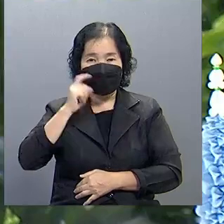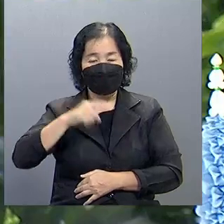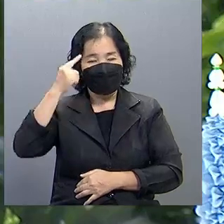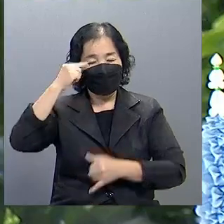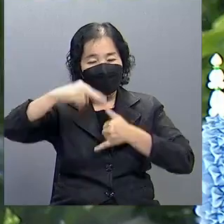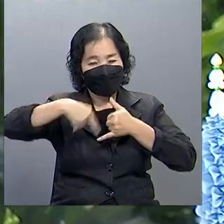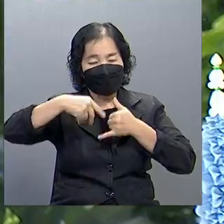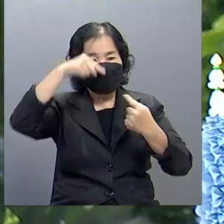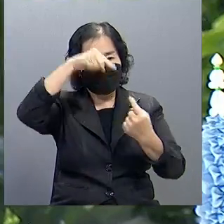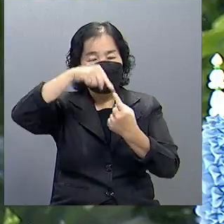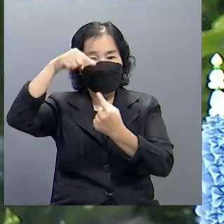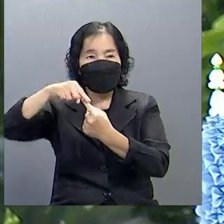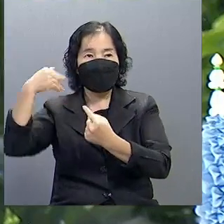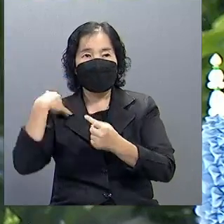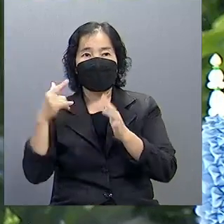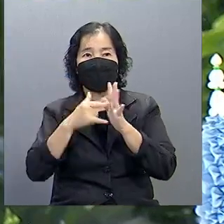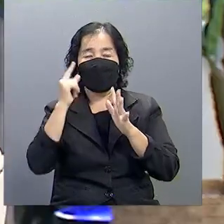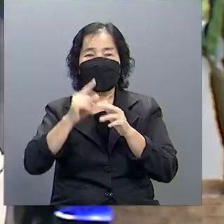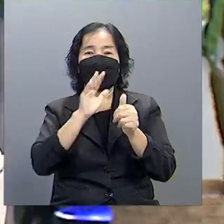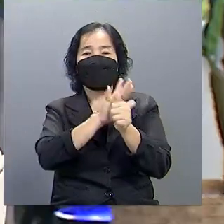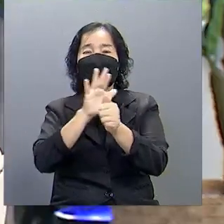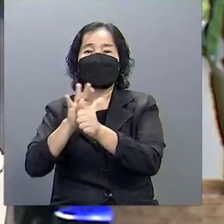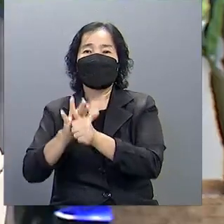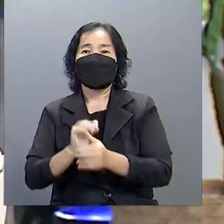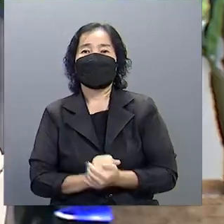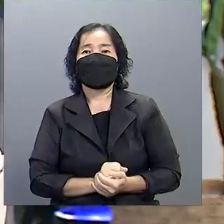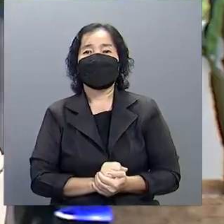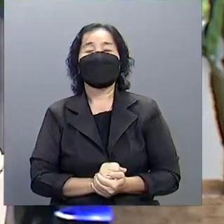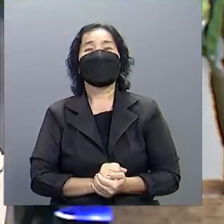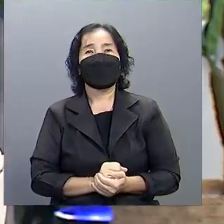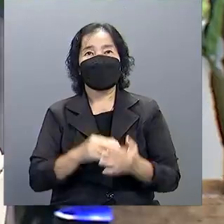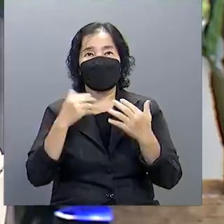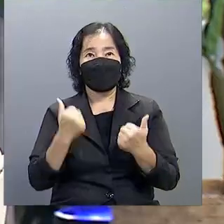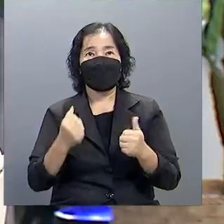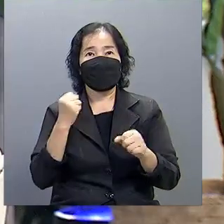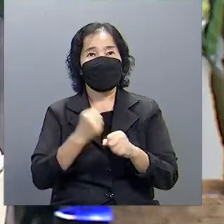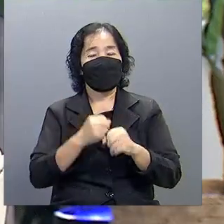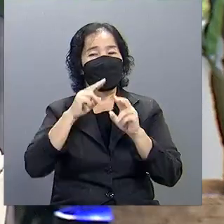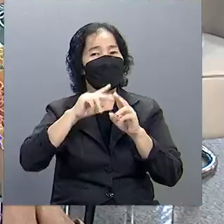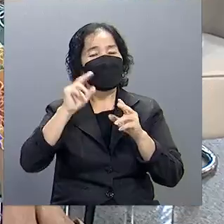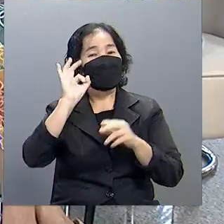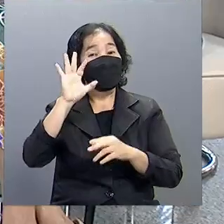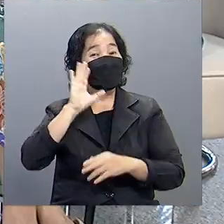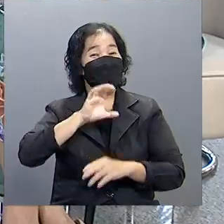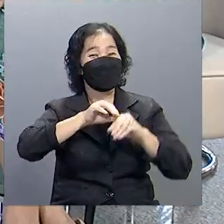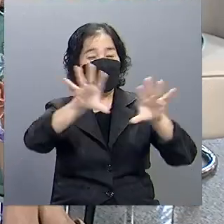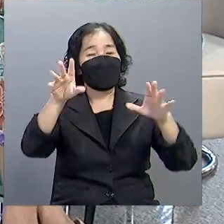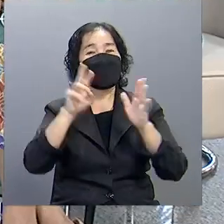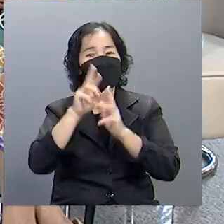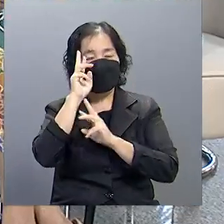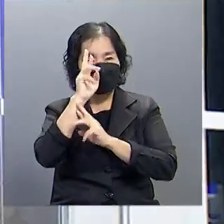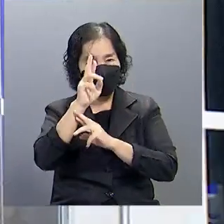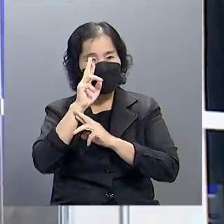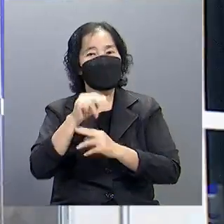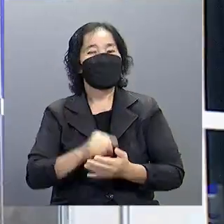เพราะว่าเป็นยาที่เราจะต้องดูแลเป็นพิเศษครับเพราะฉะนั้นโฟสเตอร์เกิดแบบนั้นมีสิทธิ์โดนระวังครัวลงนะฮะอ้า